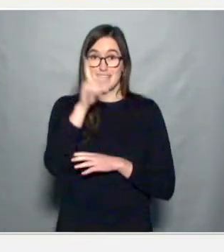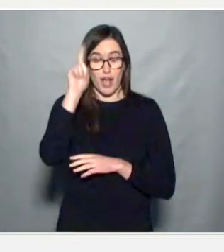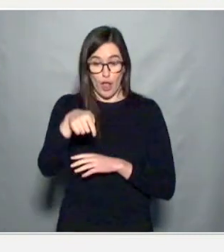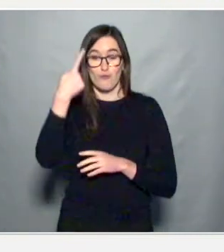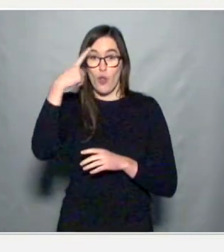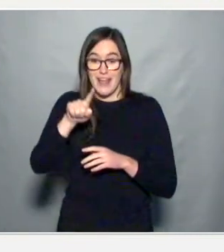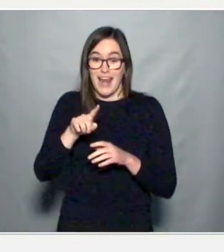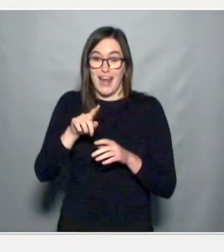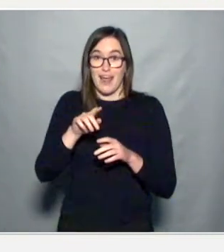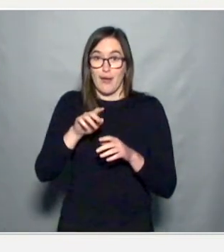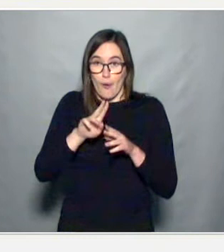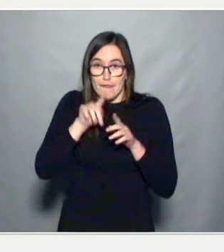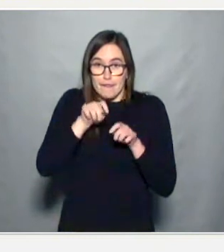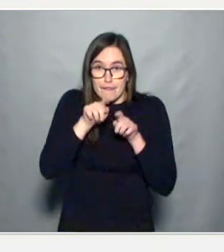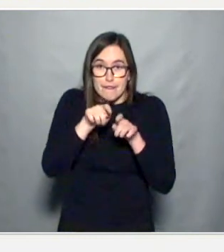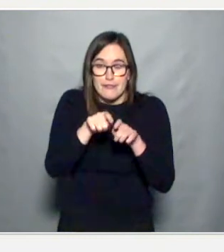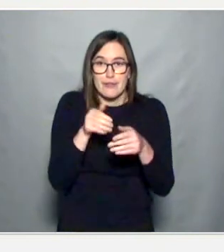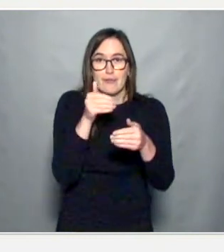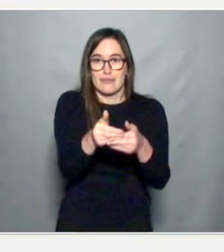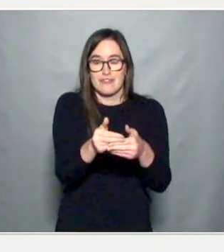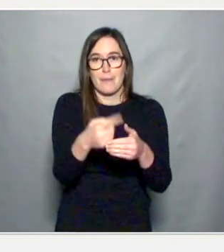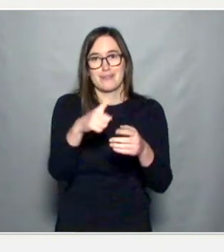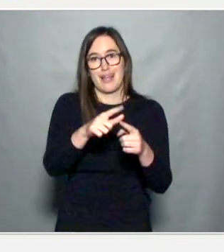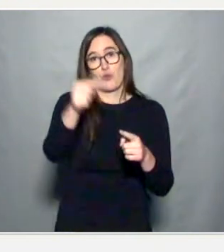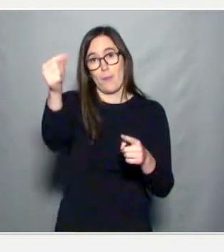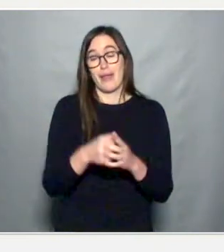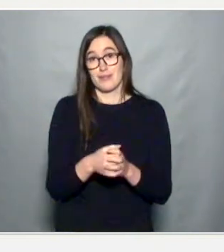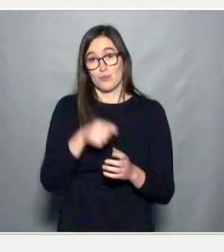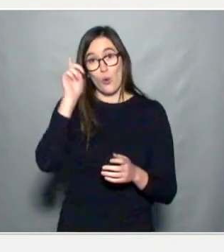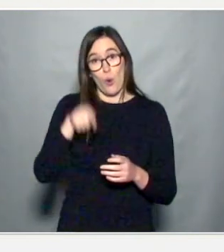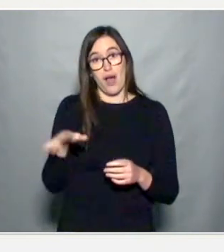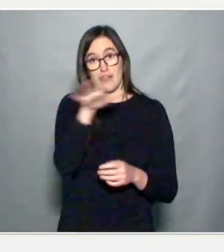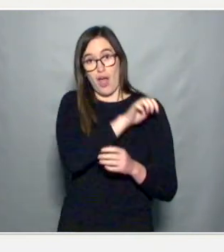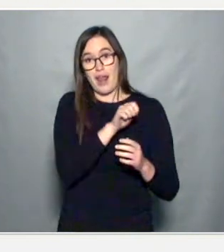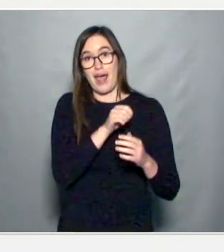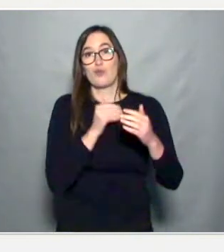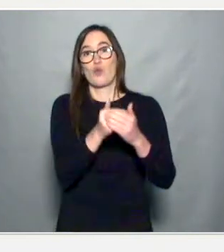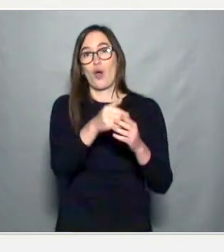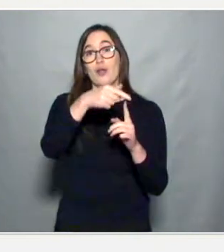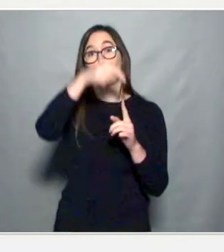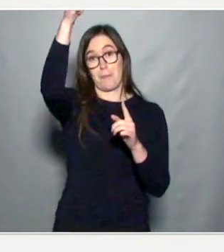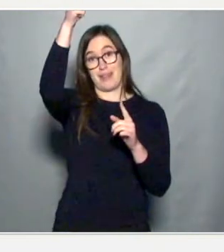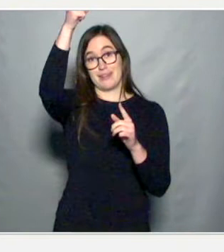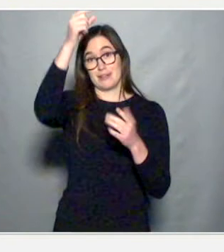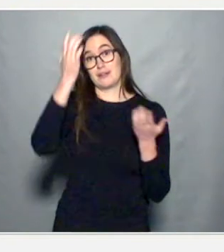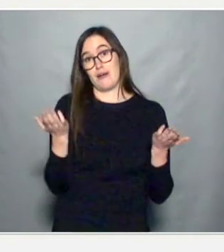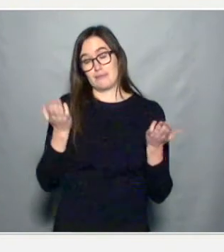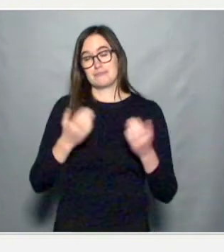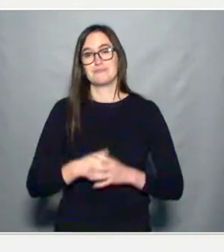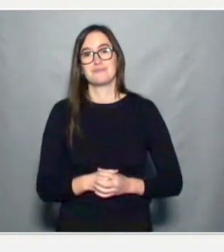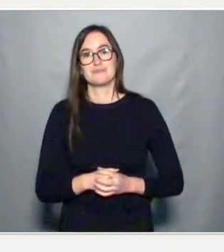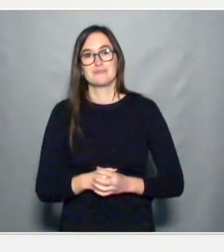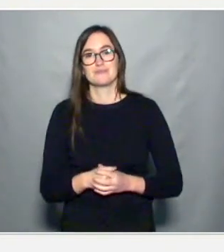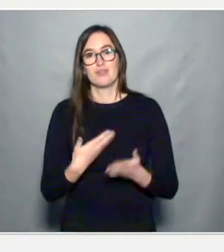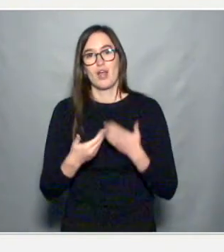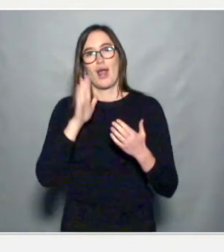Så, till toppen. Så att det går ju att få alla människor upp i trädet. Eller alla individer i det här fallet. Det handlar bara om att